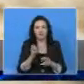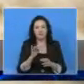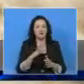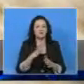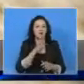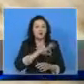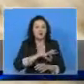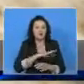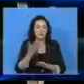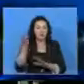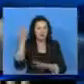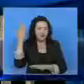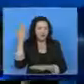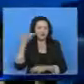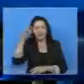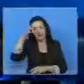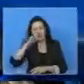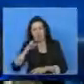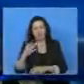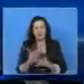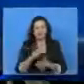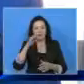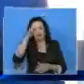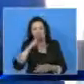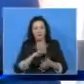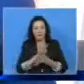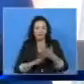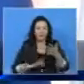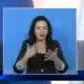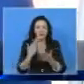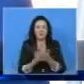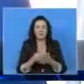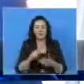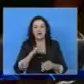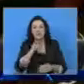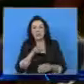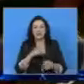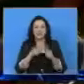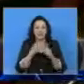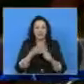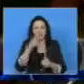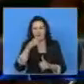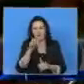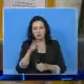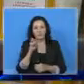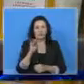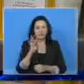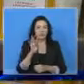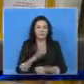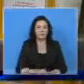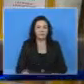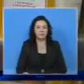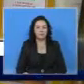которыми пользовались еще далекие предки казахов По стопам отца пошел сына Алтынбек в честь которого мастер назвал собственное то